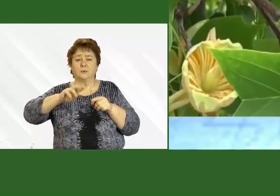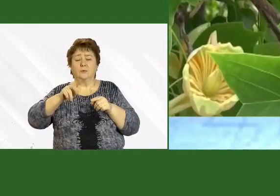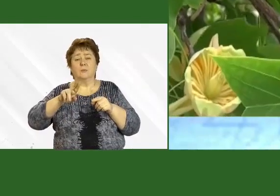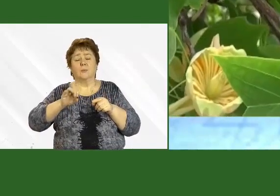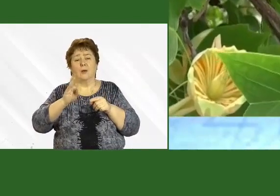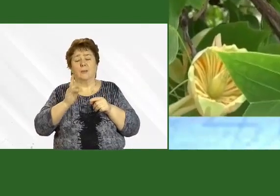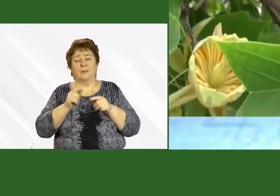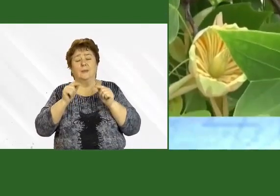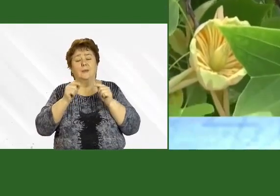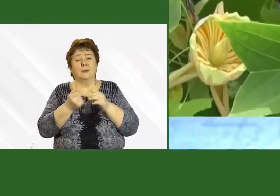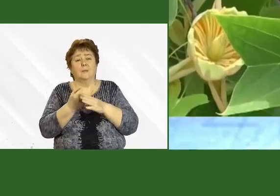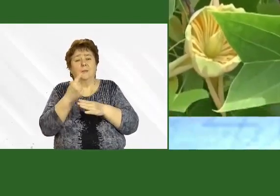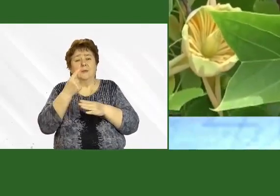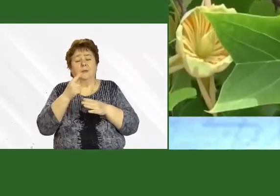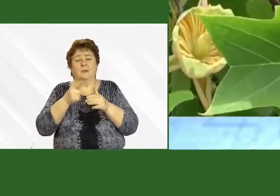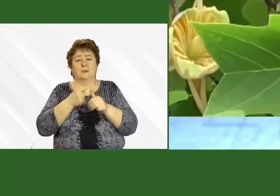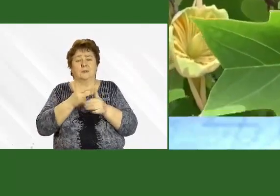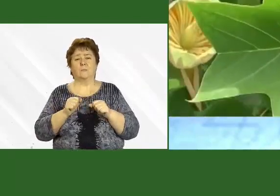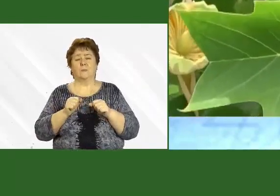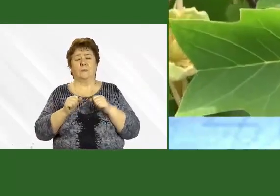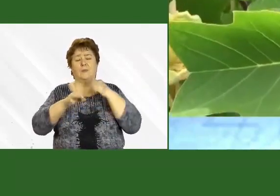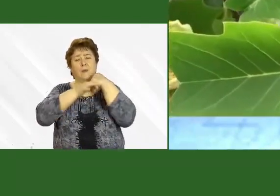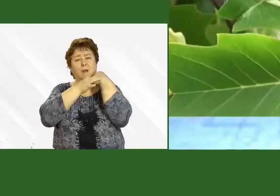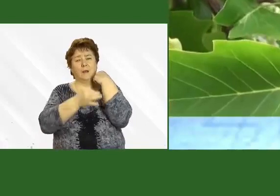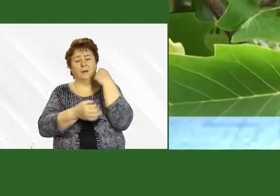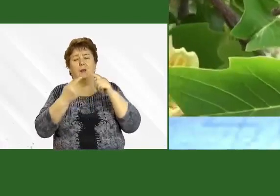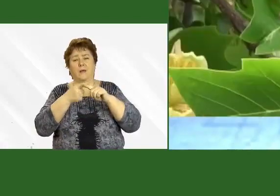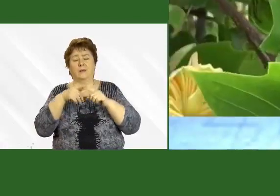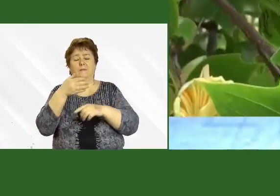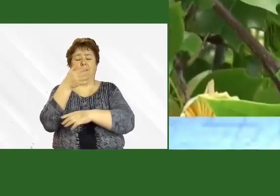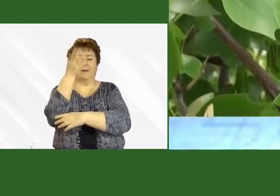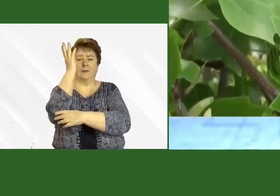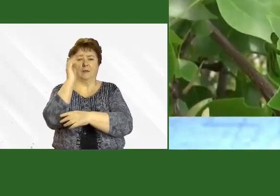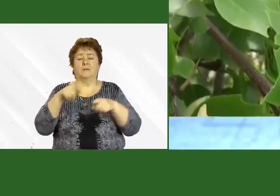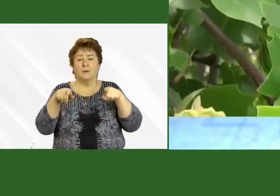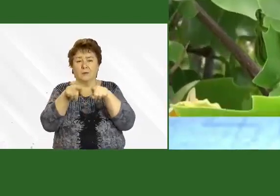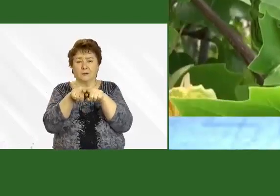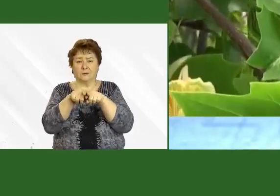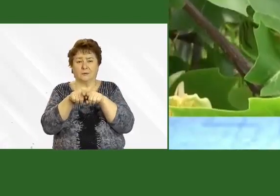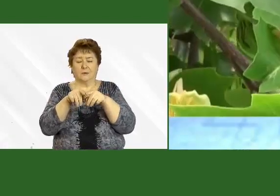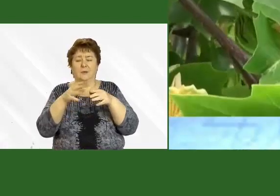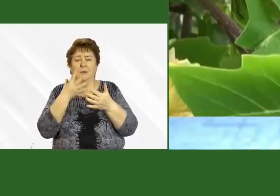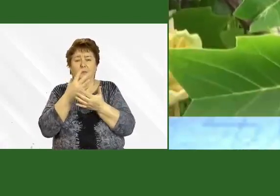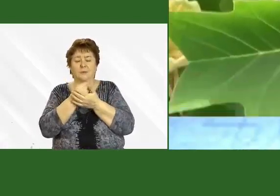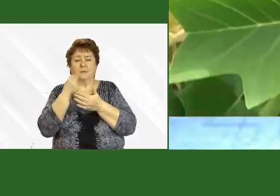отсюда произошло его название древесина этого дерева похожи по своим свойствам на